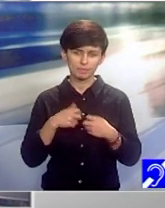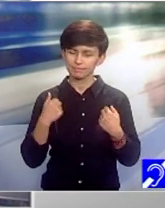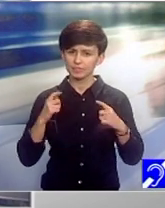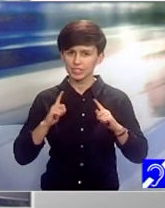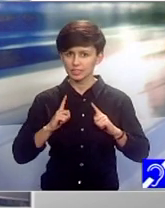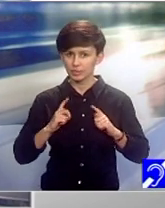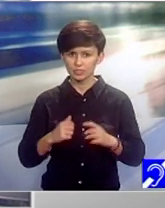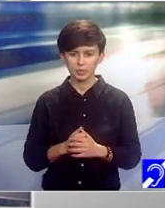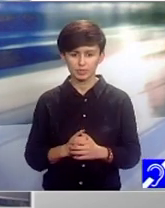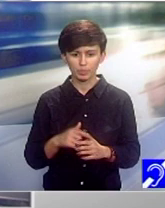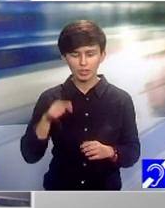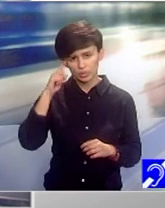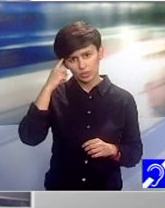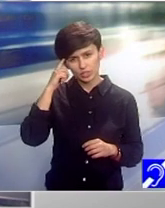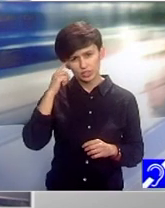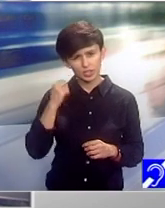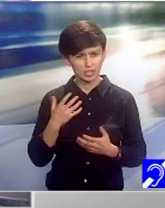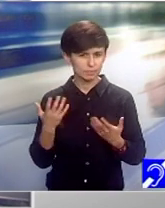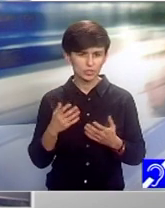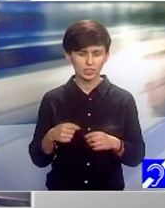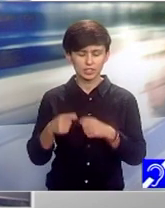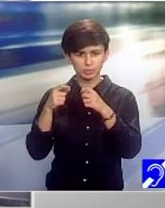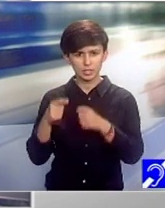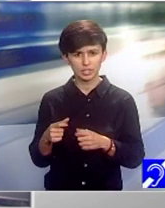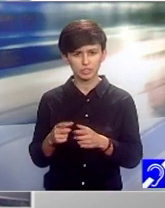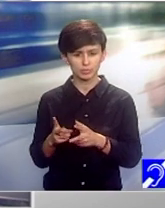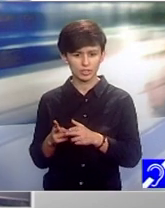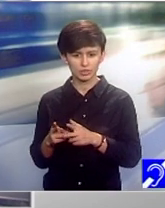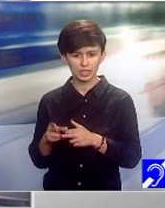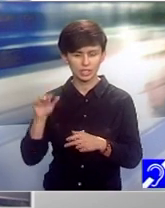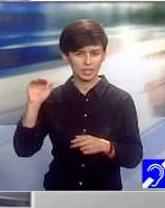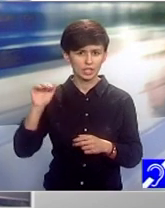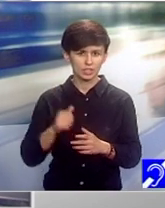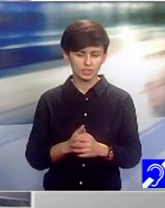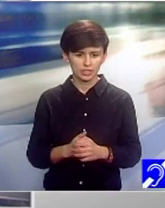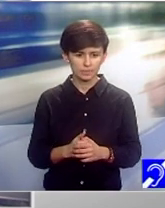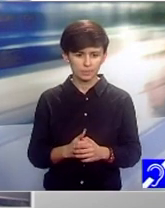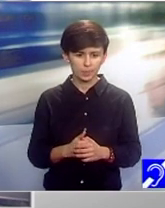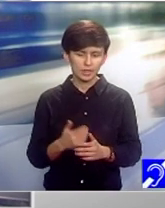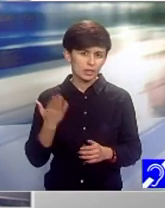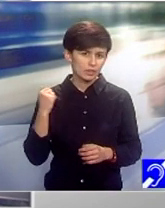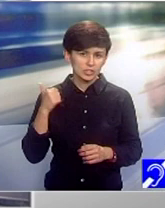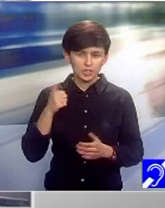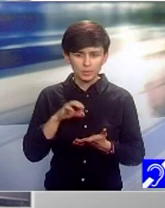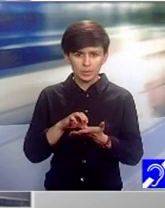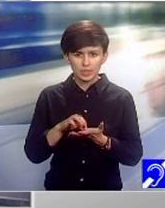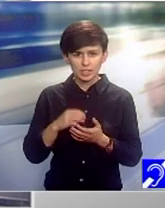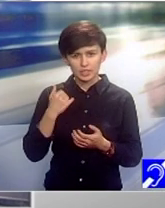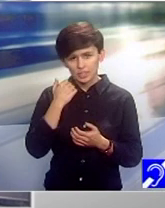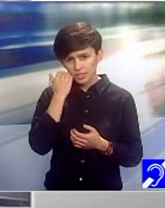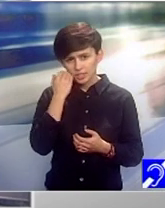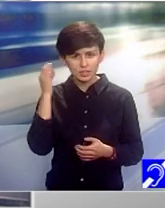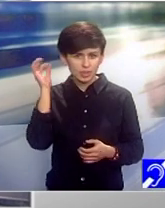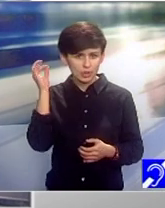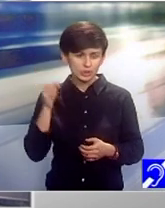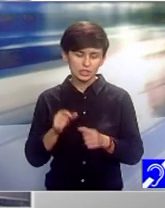Știai ceva despre zona oncologică? Deci, a fost prima dată când am auzit, pot să spun așa, despre cancer, ce înseamnă de fapt.